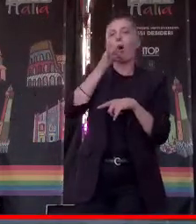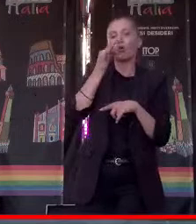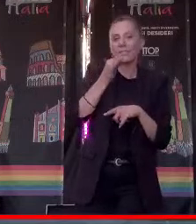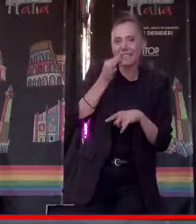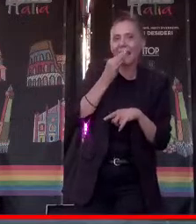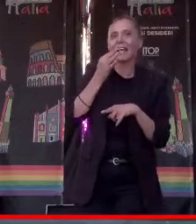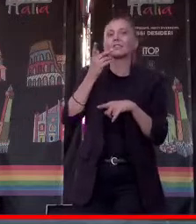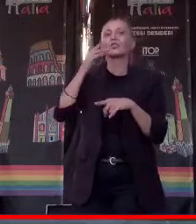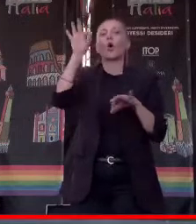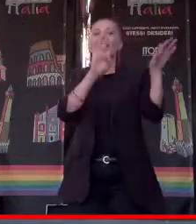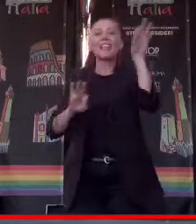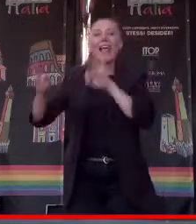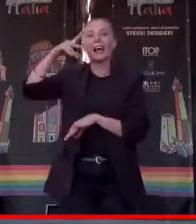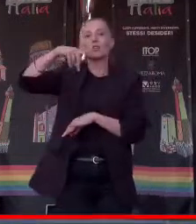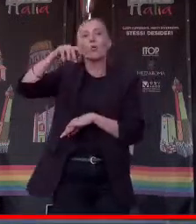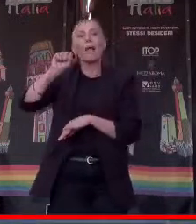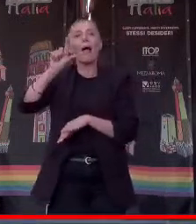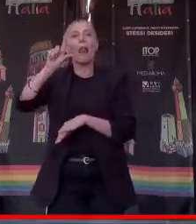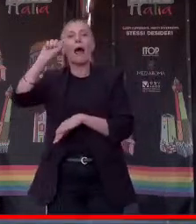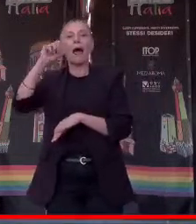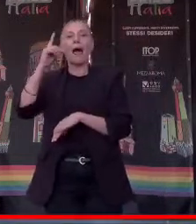Teatro Palladium.